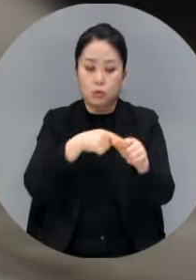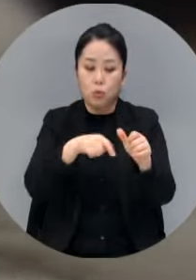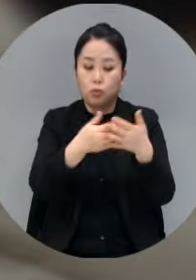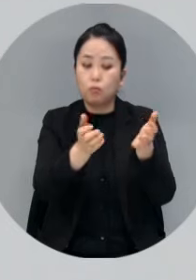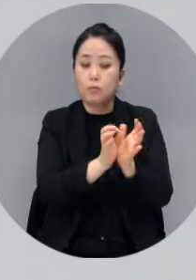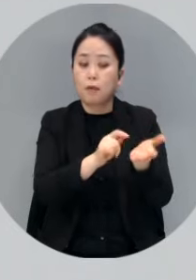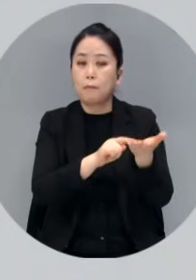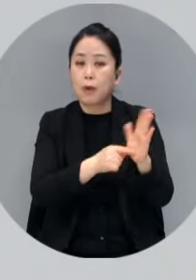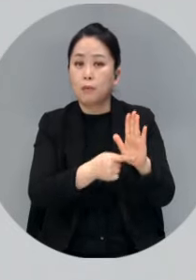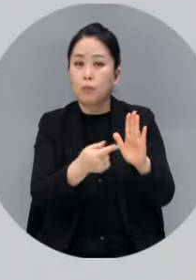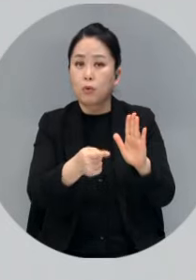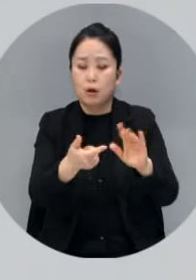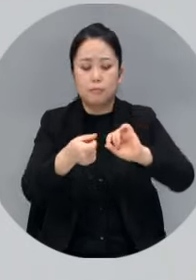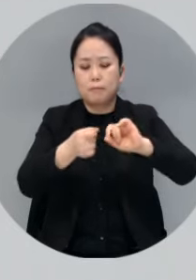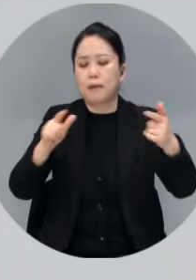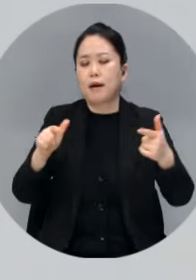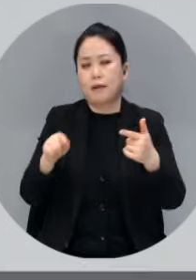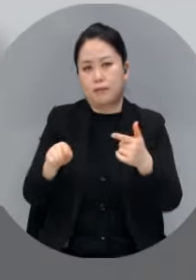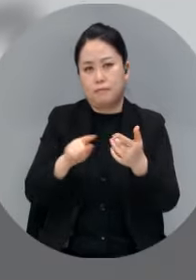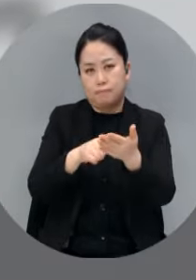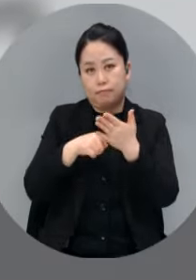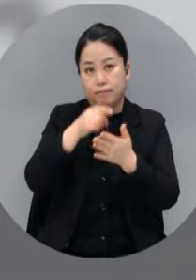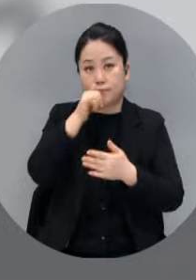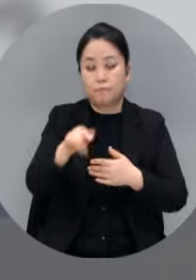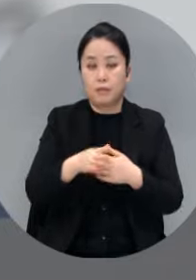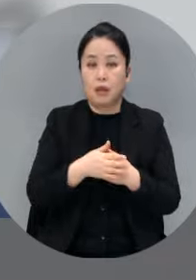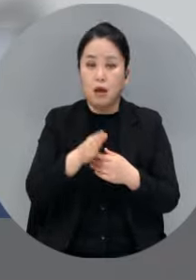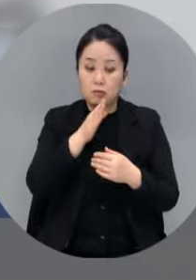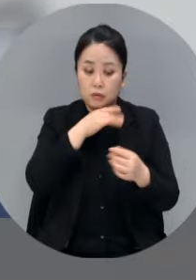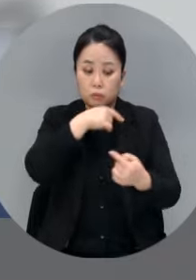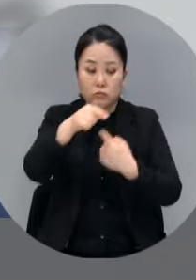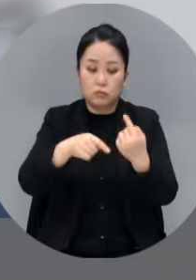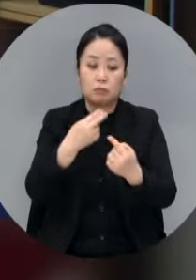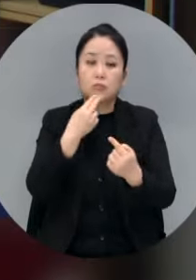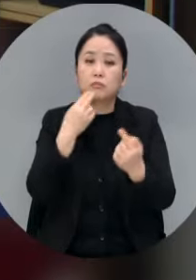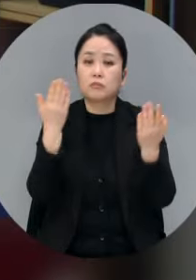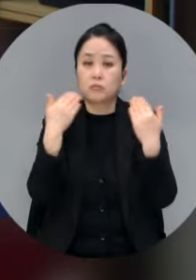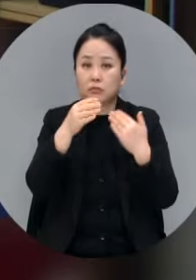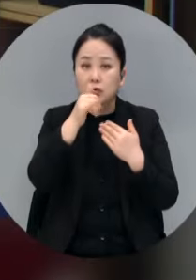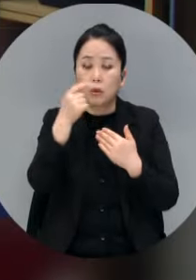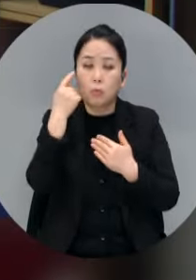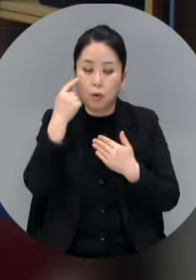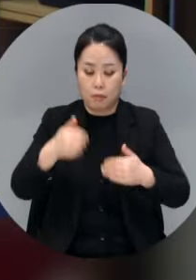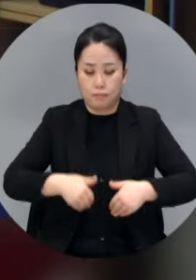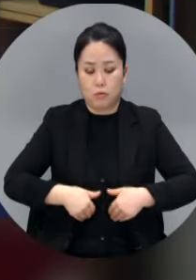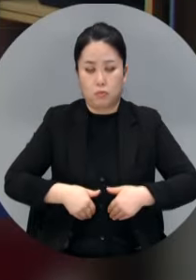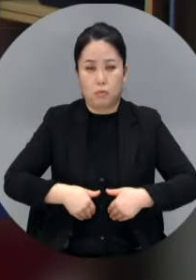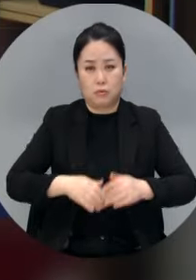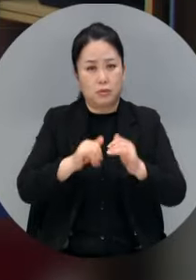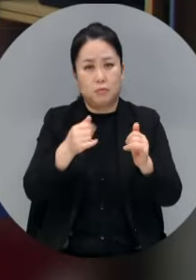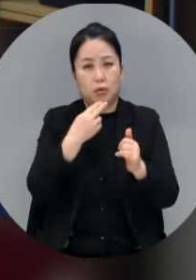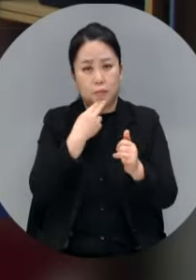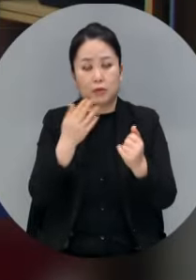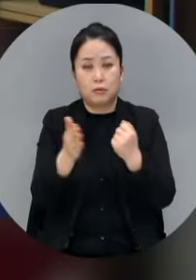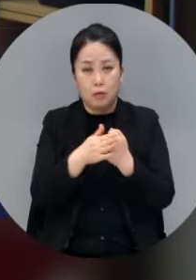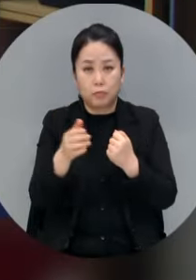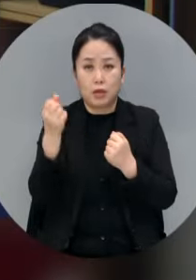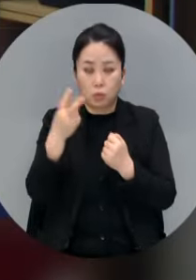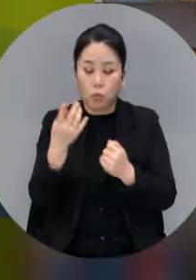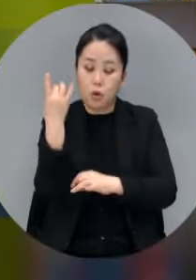엇박자들이 드러났습니다. 실제적으로 운영을 안 하는 학교들이 있고요. 그 이유는 수요가 없어서 또는 이제 기존의